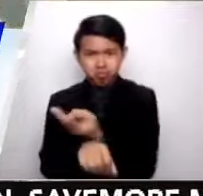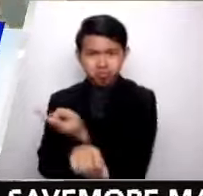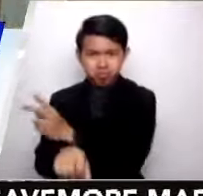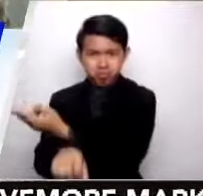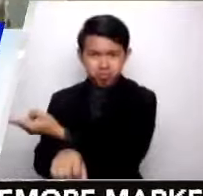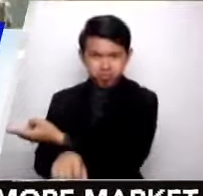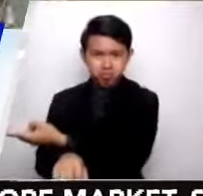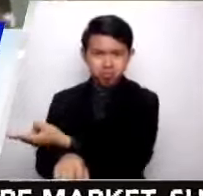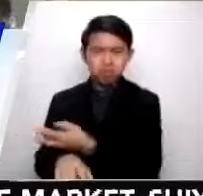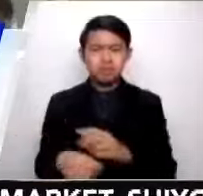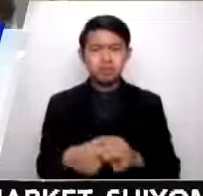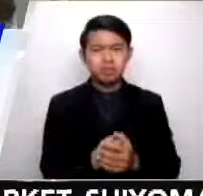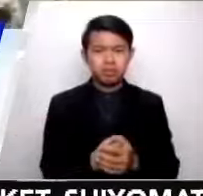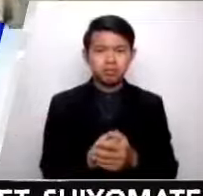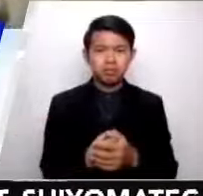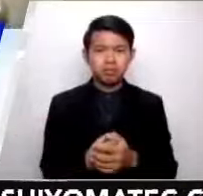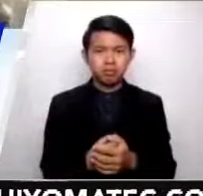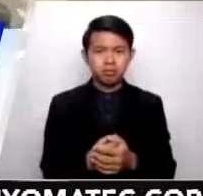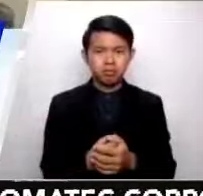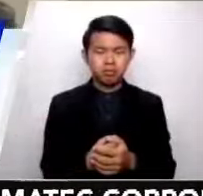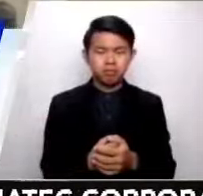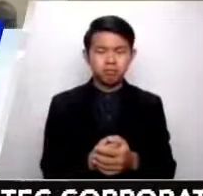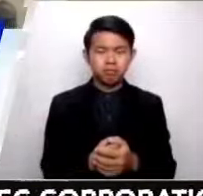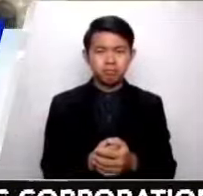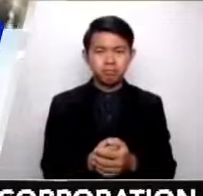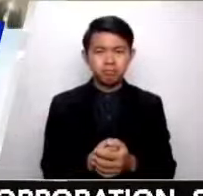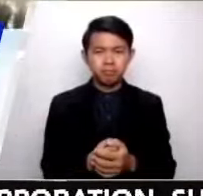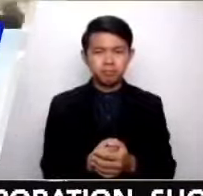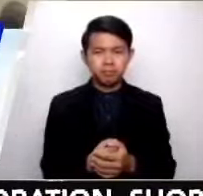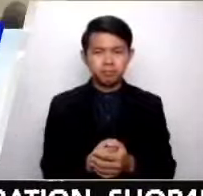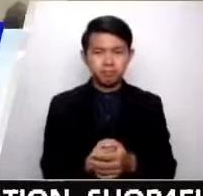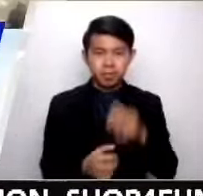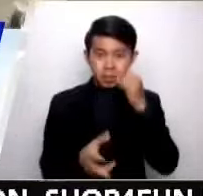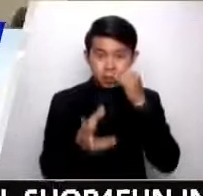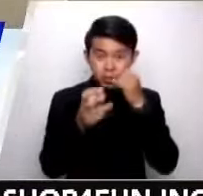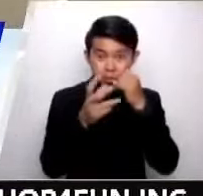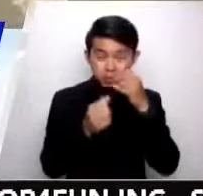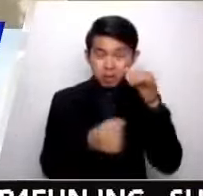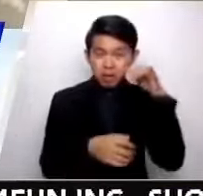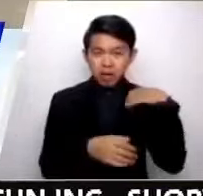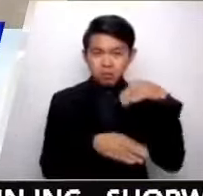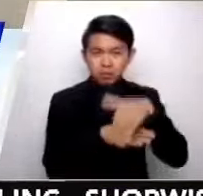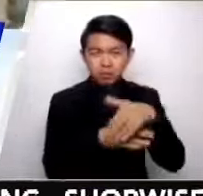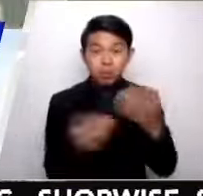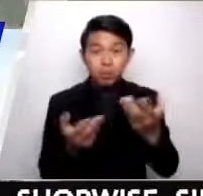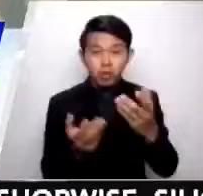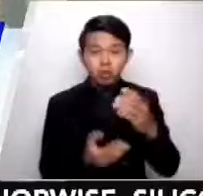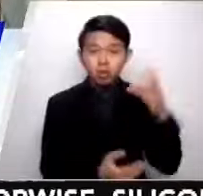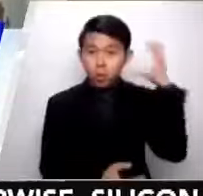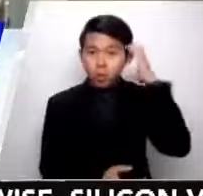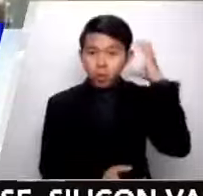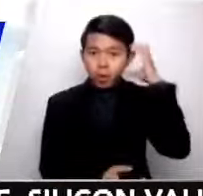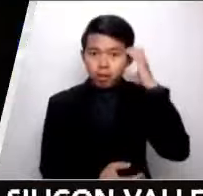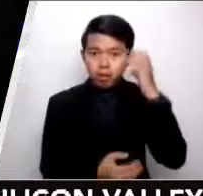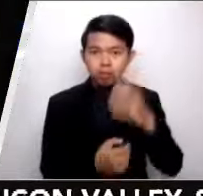bago dumalsdos palayo. Buhayan kagabi sa Araneta City sa Cubao sa kasagsagan ng malakas na ulan.